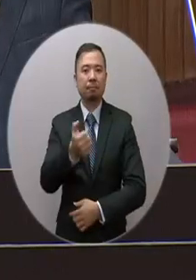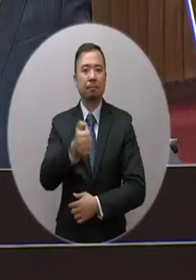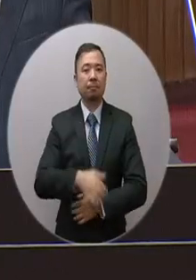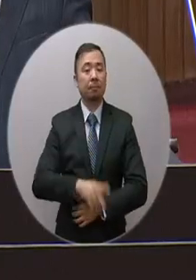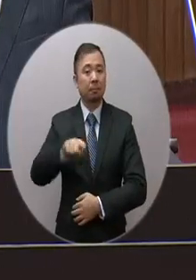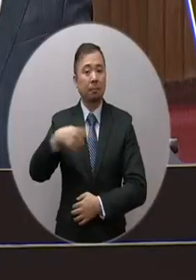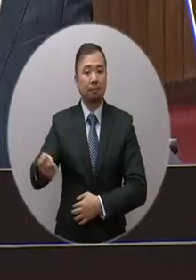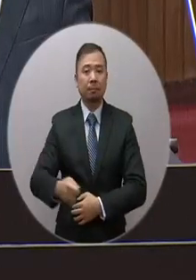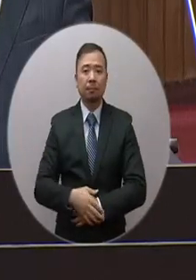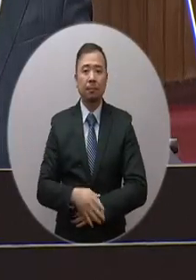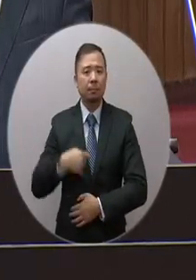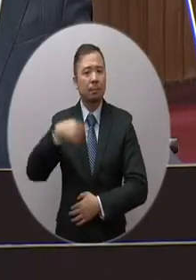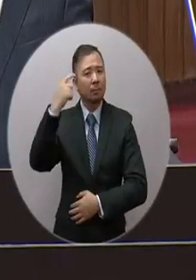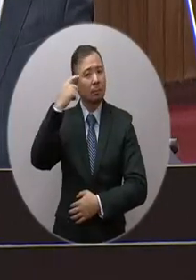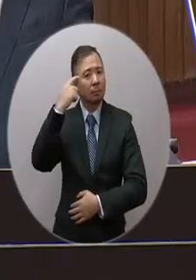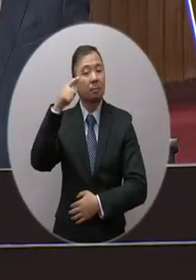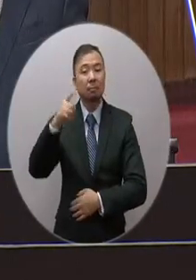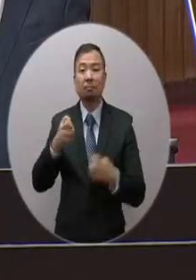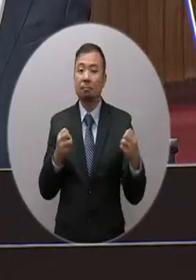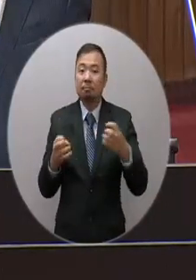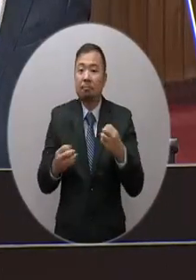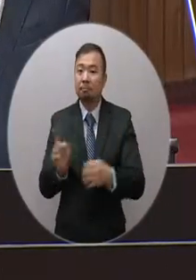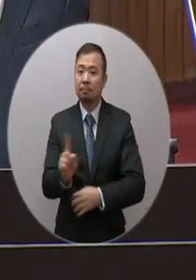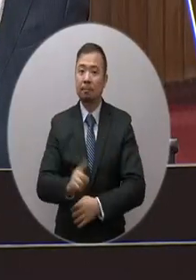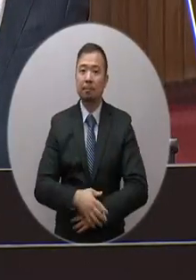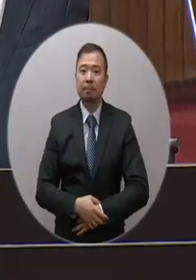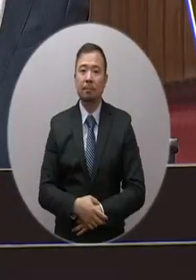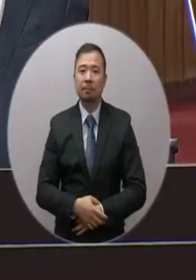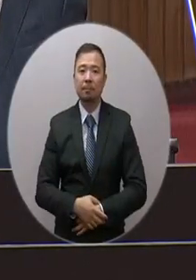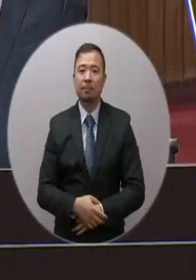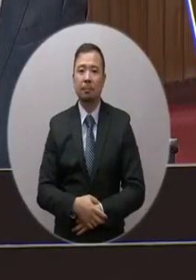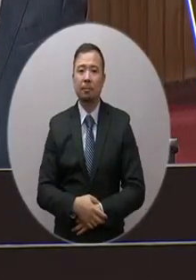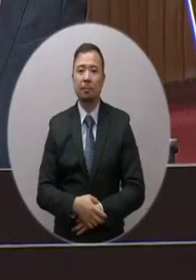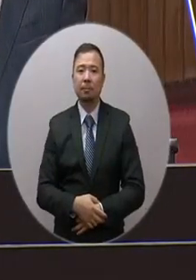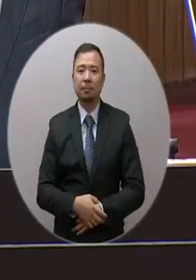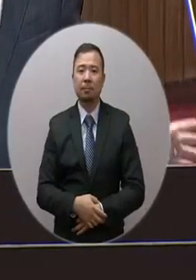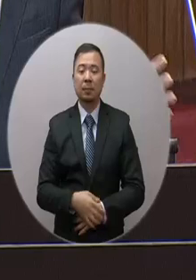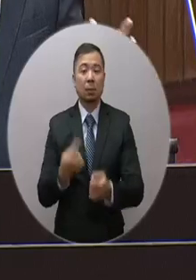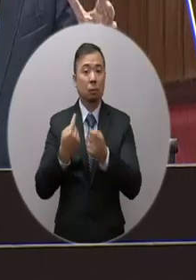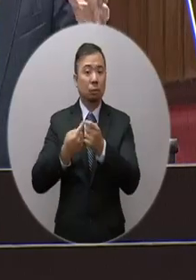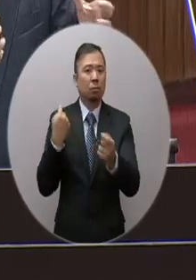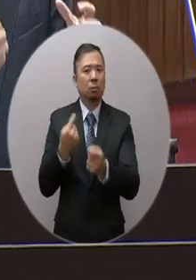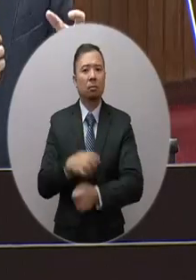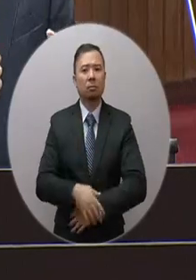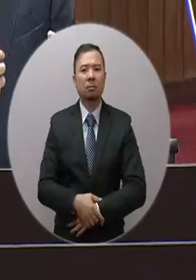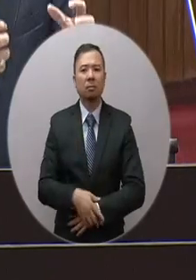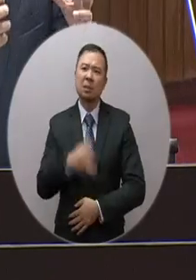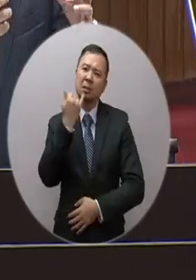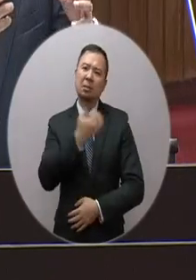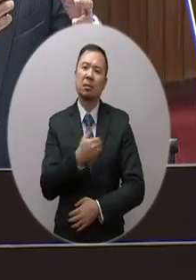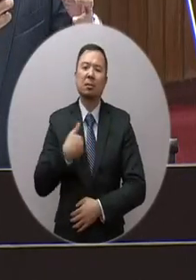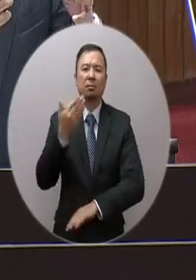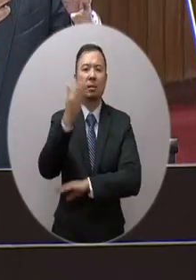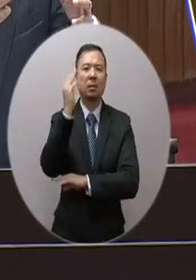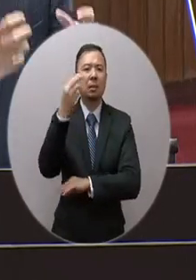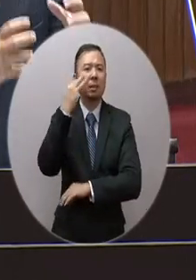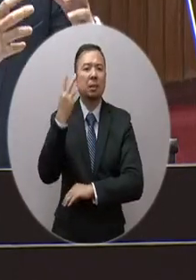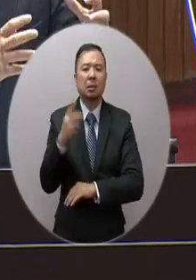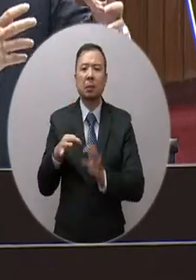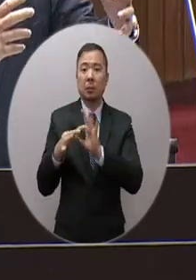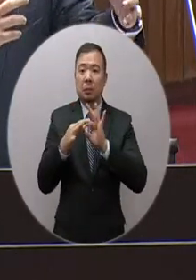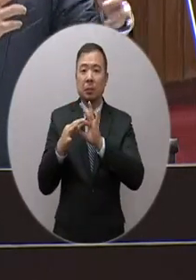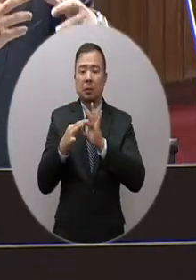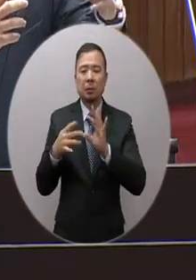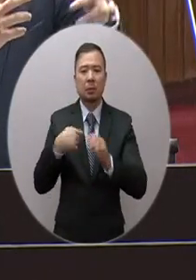我们接下来来。想要来跟你讨论，就是说我们在去年那可能因为政治的因素，关于我们